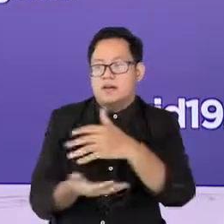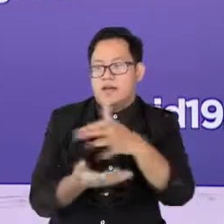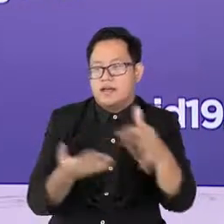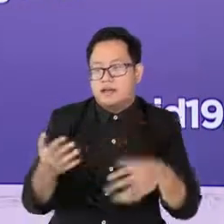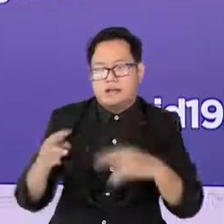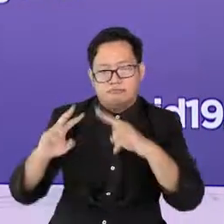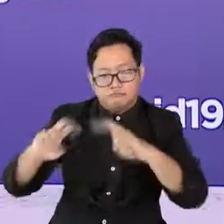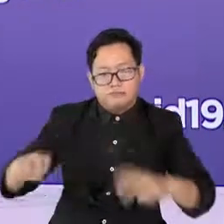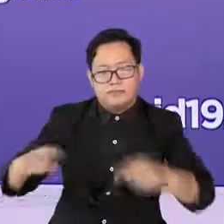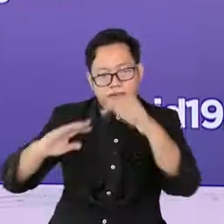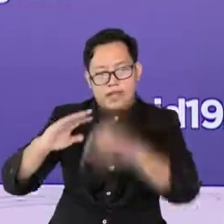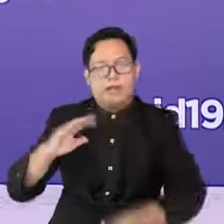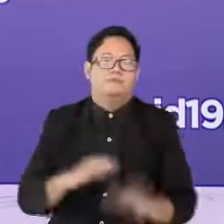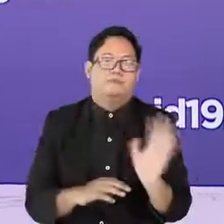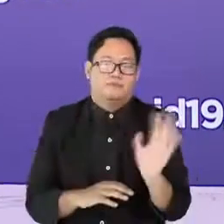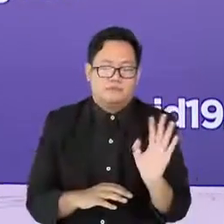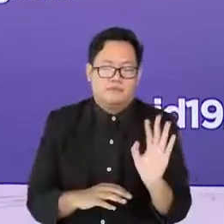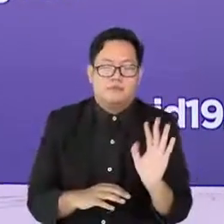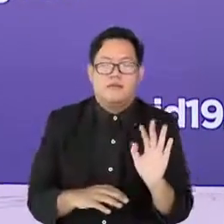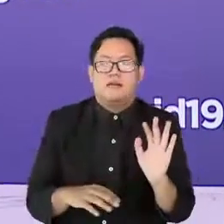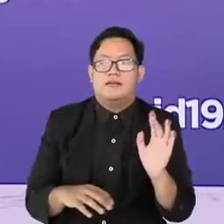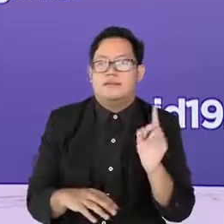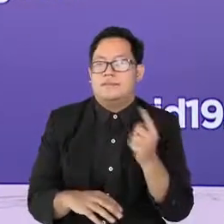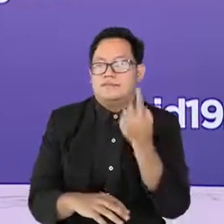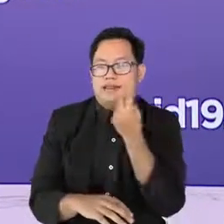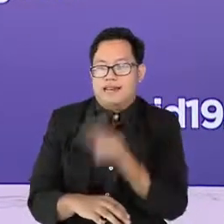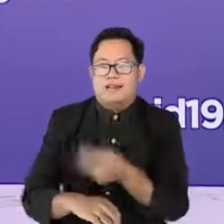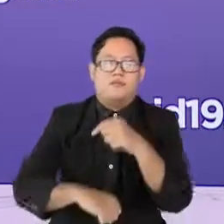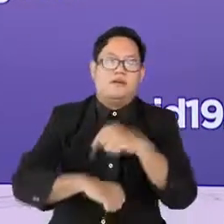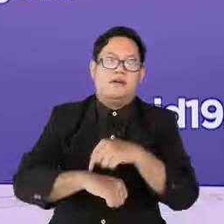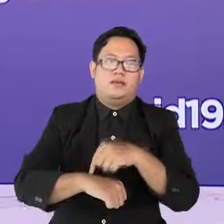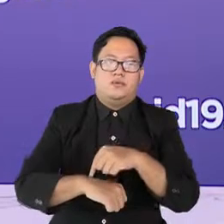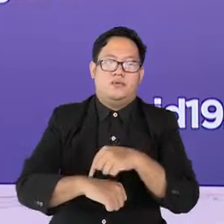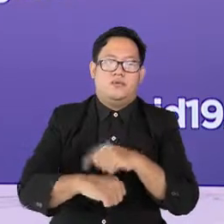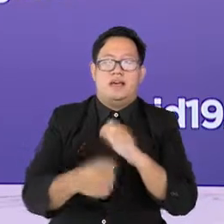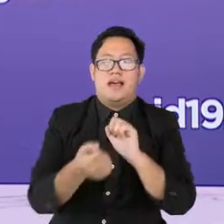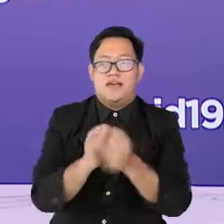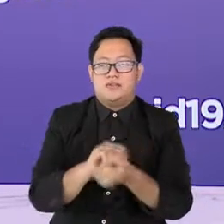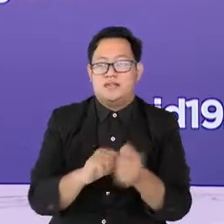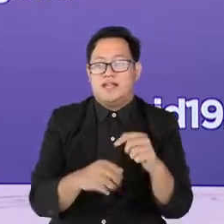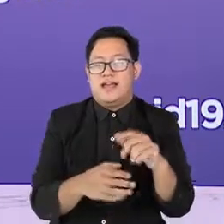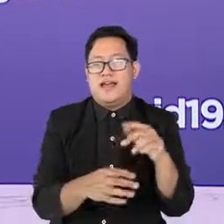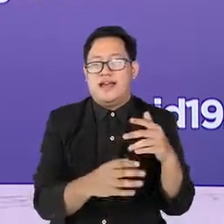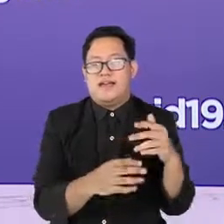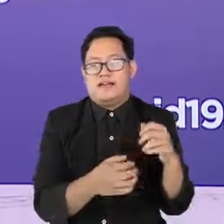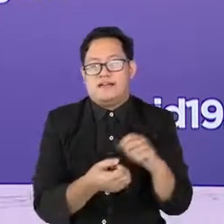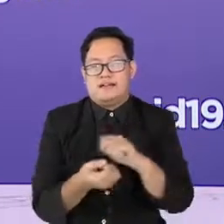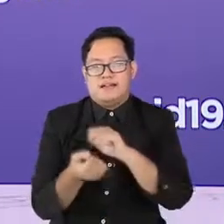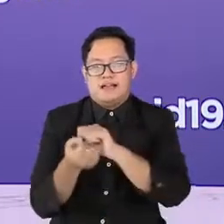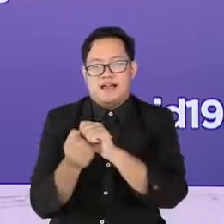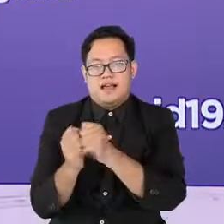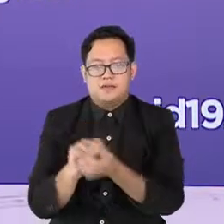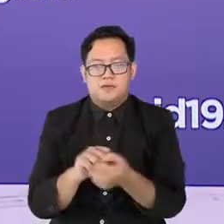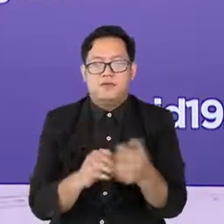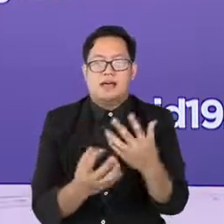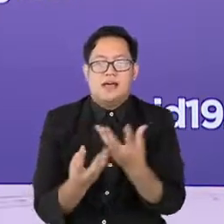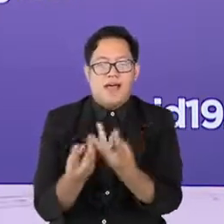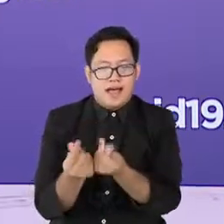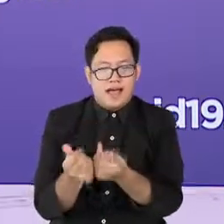mendalam termasuk melihat aspek waktu sebuah kasus dibalik angka-angka yang muncul perharinya